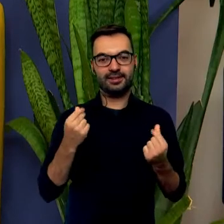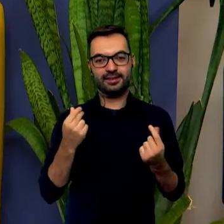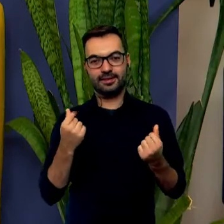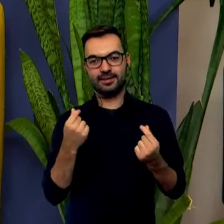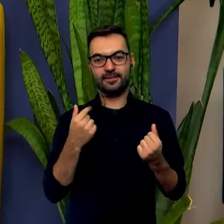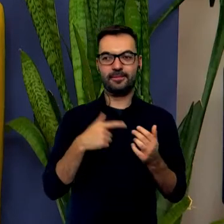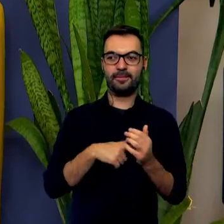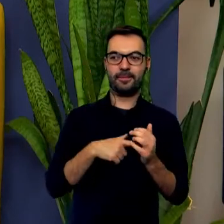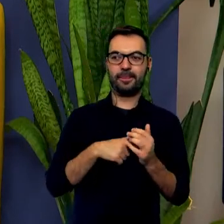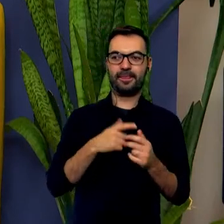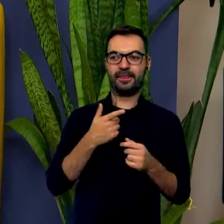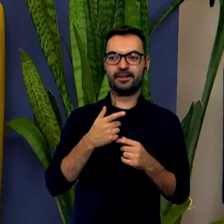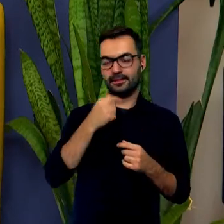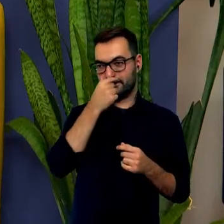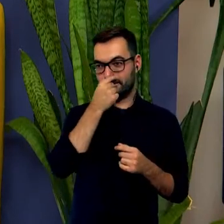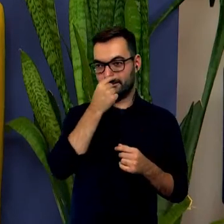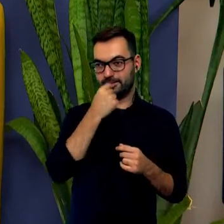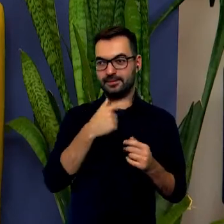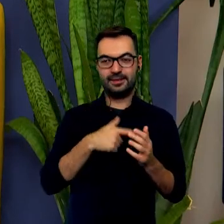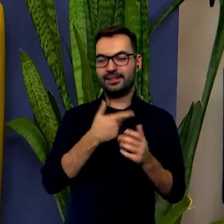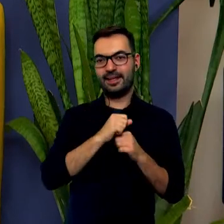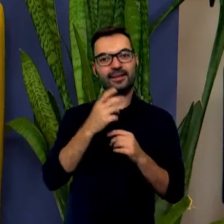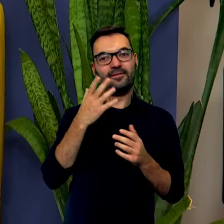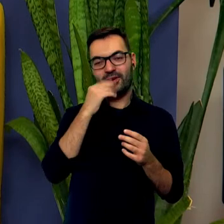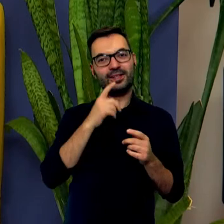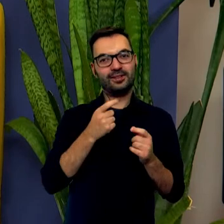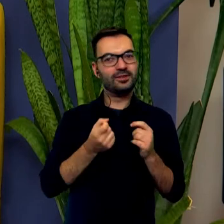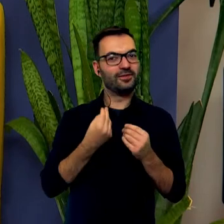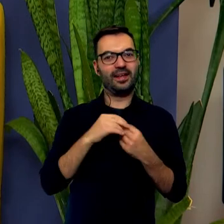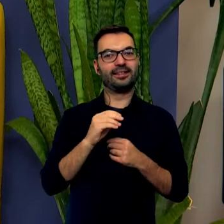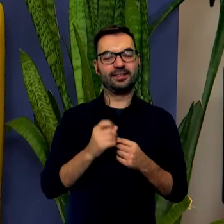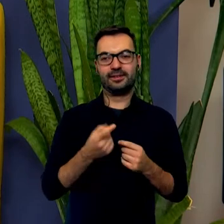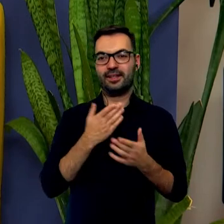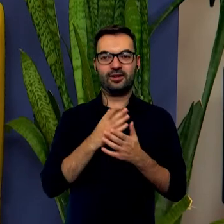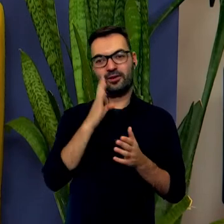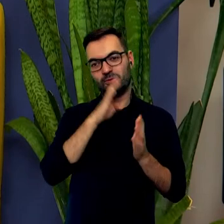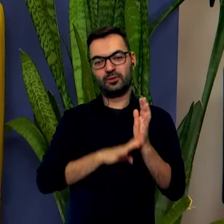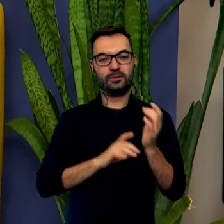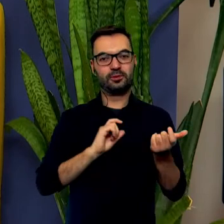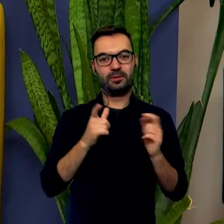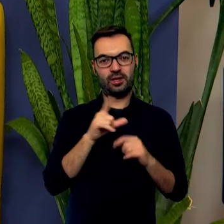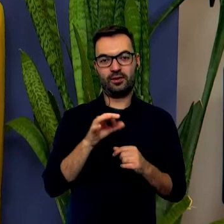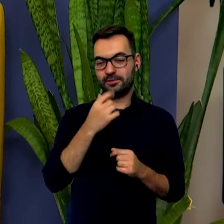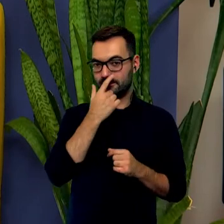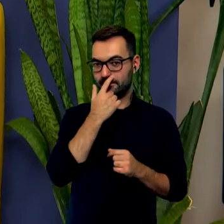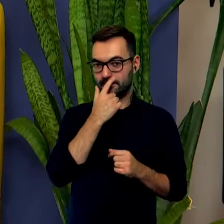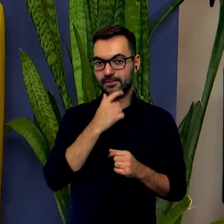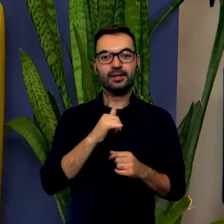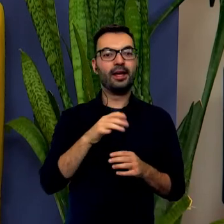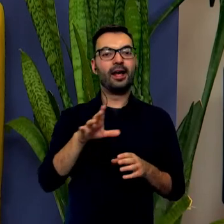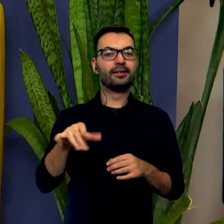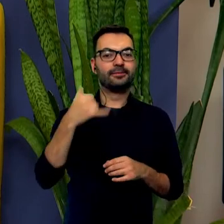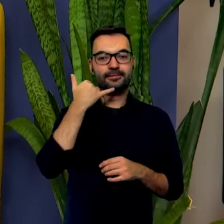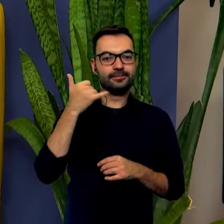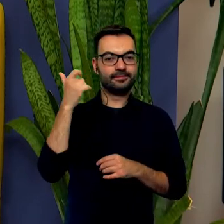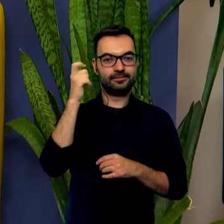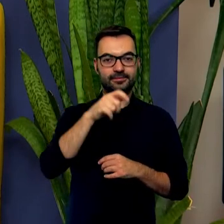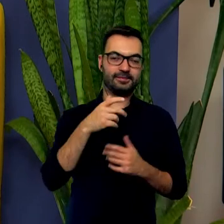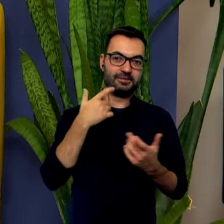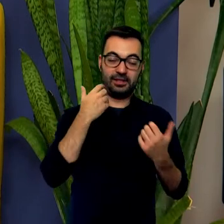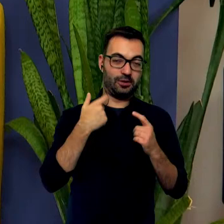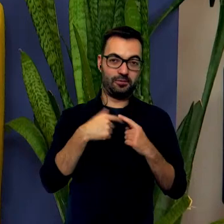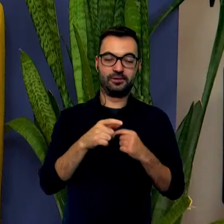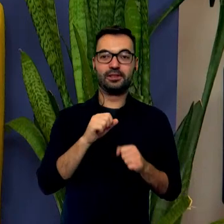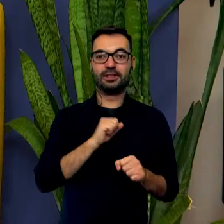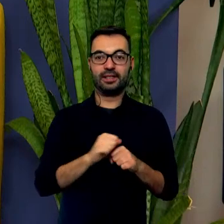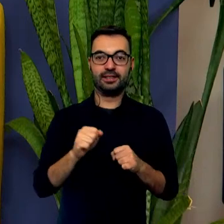więcej, albo przynajmniej tak im czasami dajemy takie znaczenia. A ty, Dawid, jak dostałeś ten telefon, czy jakąś wiadomość,